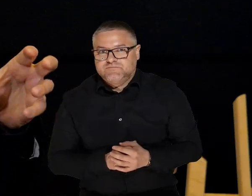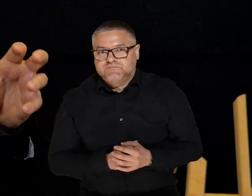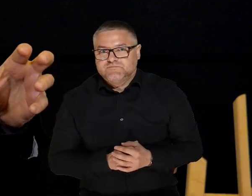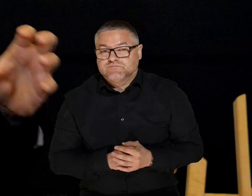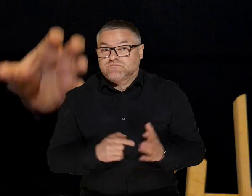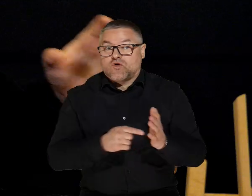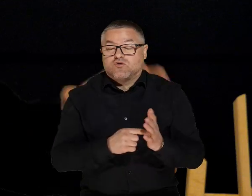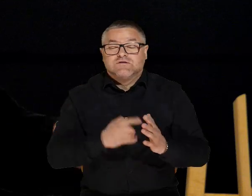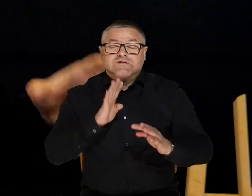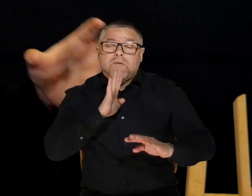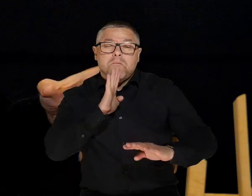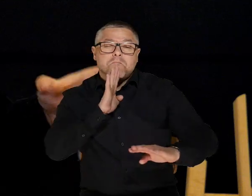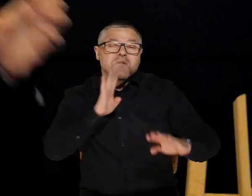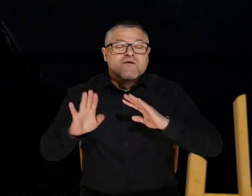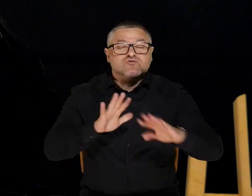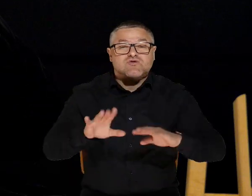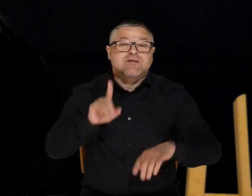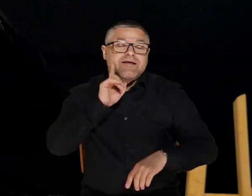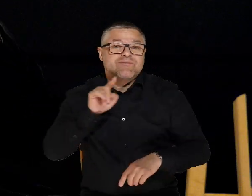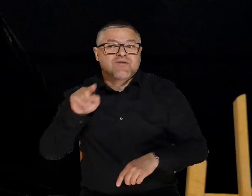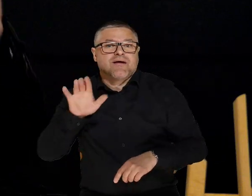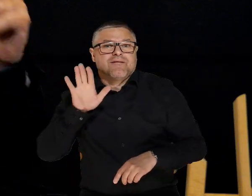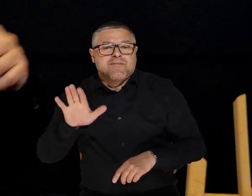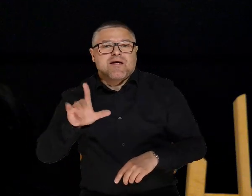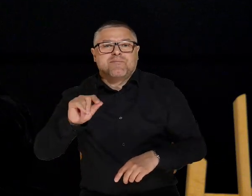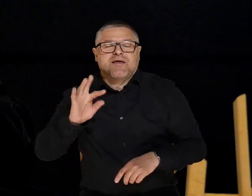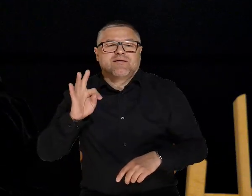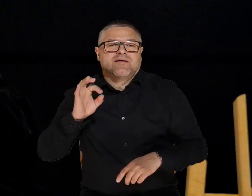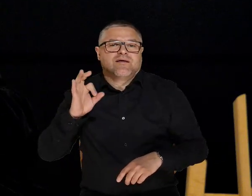to jest duże prawdopodobieństwo, że oni faktycznie mają PTSD,